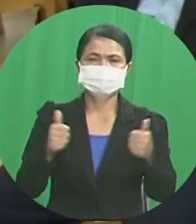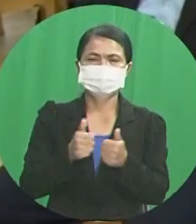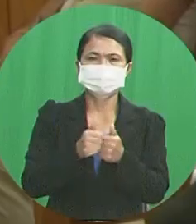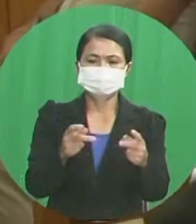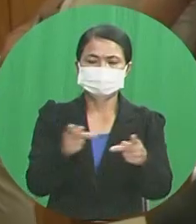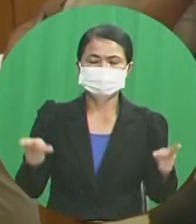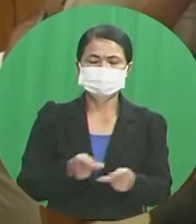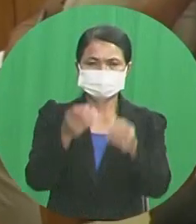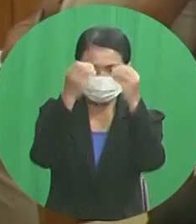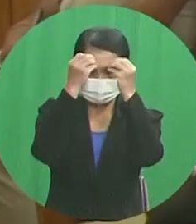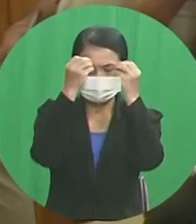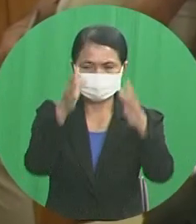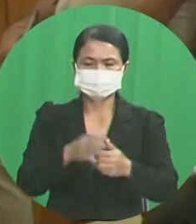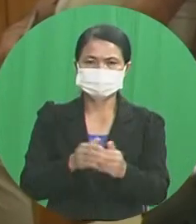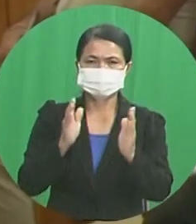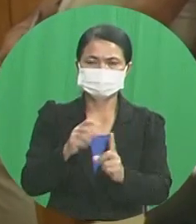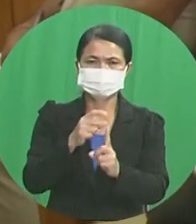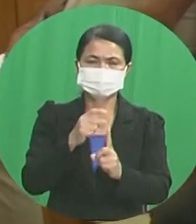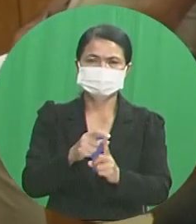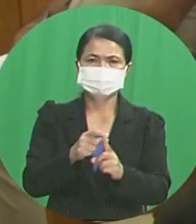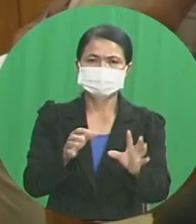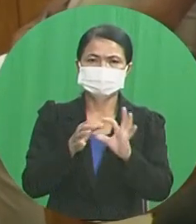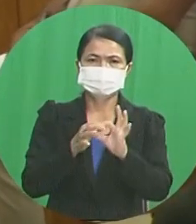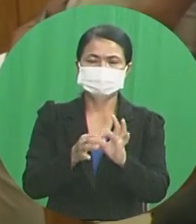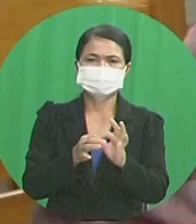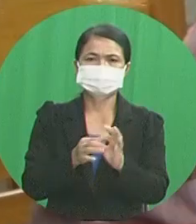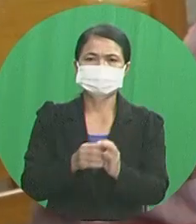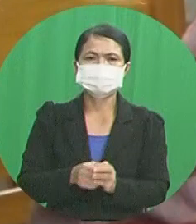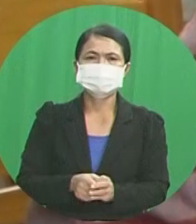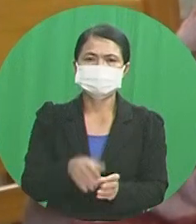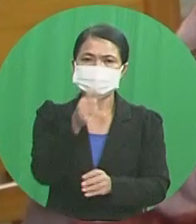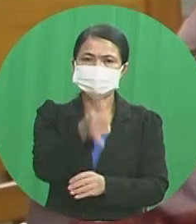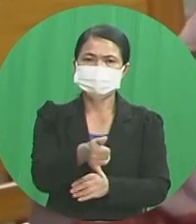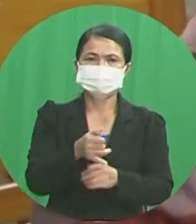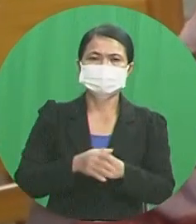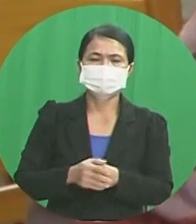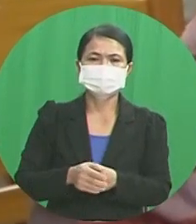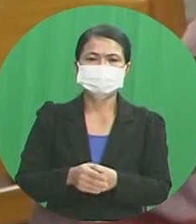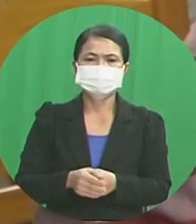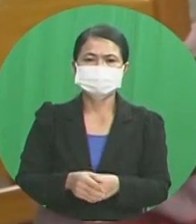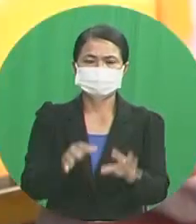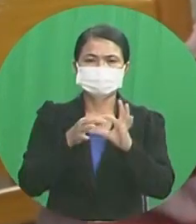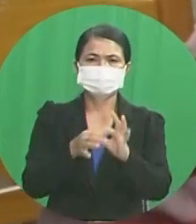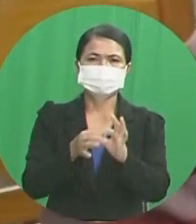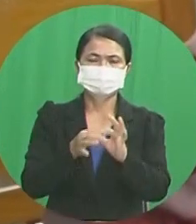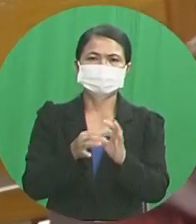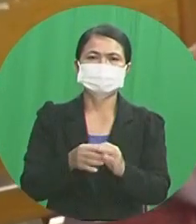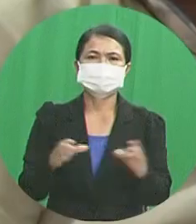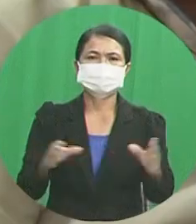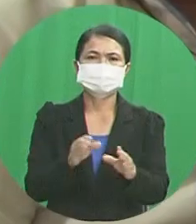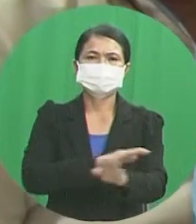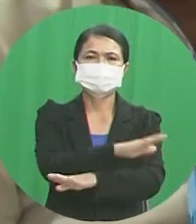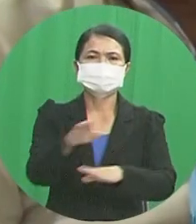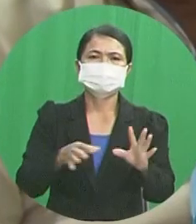ការិយាល័យព័ត៌មាននិងអ្នកនាំពាក្យគឺពាក់ព័ន្ធទៅនឹងវិជ្ជាបុគ្គលដែលត្រូវទំនាក់ទំនងជាមួយគ្រប់ផ្នែ